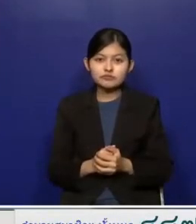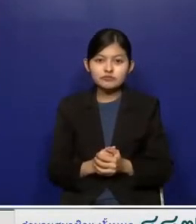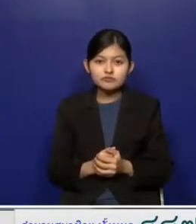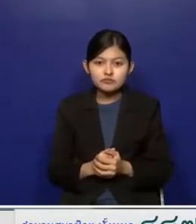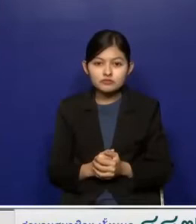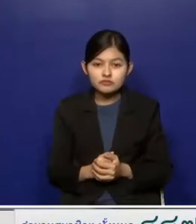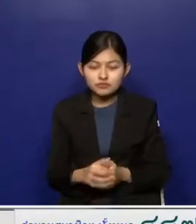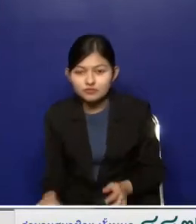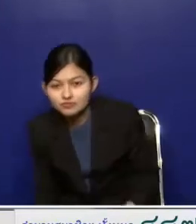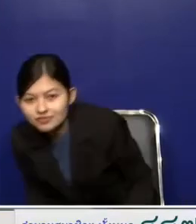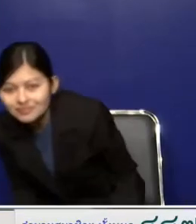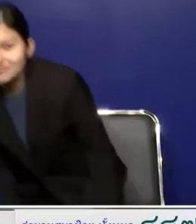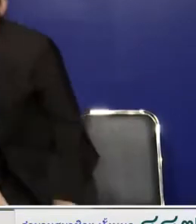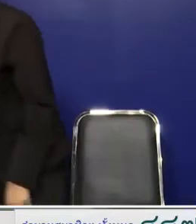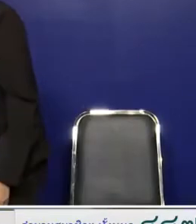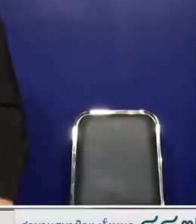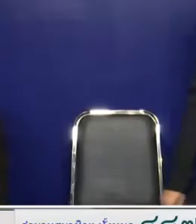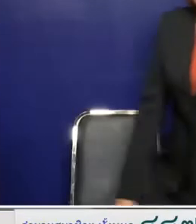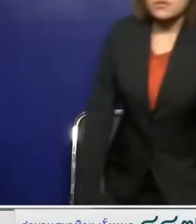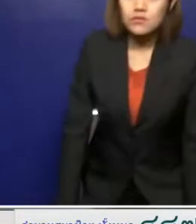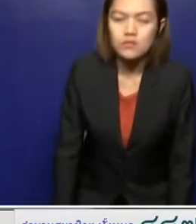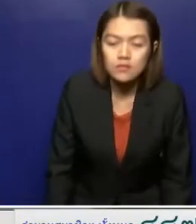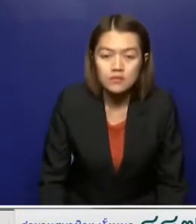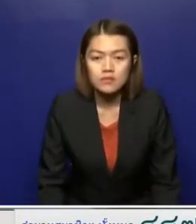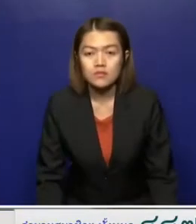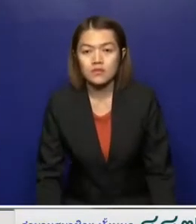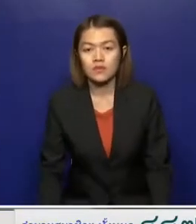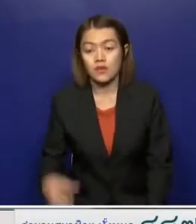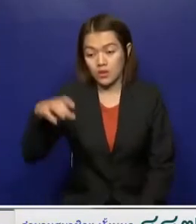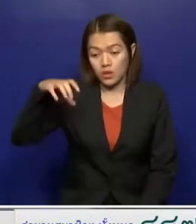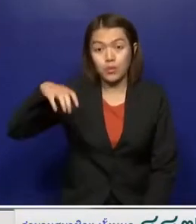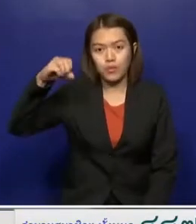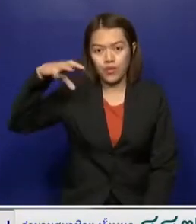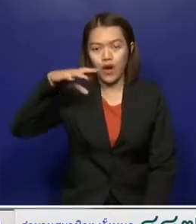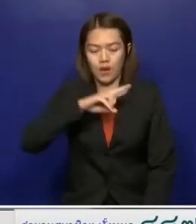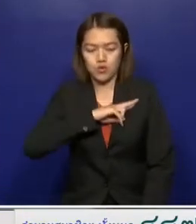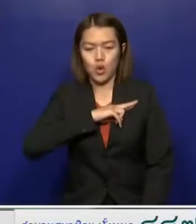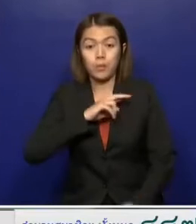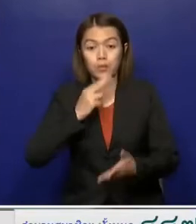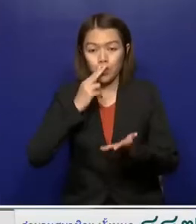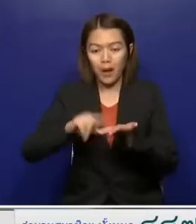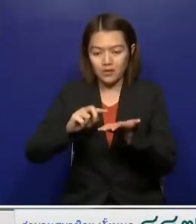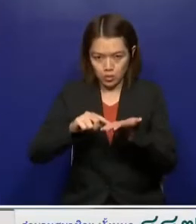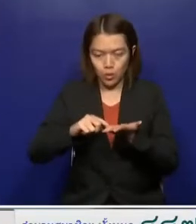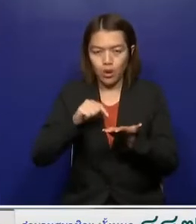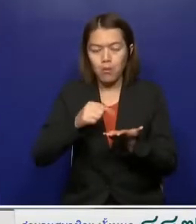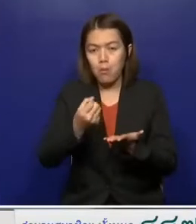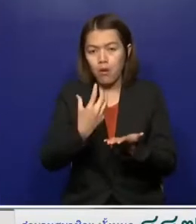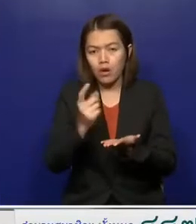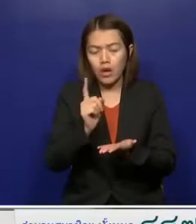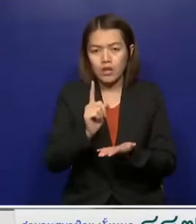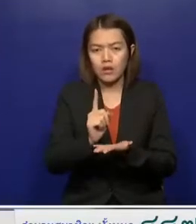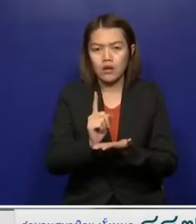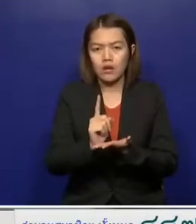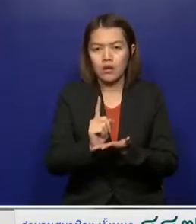รบเหมาะสร้างในตกมันคอความไมเป็ทำครับการไฟ้าส่ภมภาคตอบหนงสือกลบมาในขณะนั้นว่าขณะกรรมก